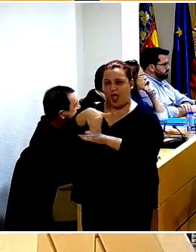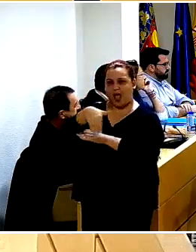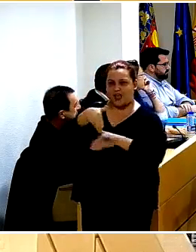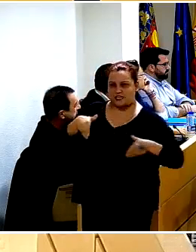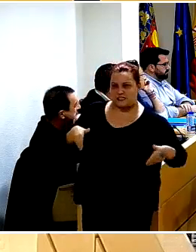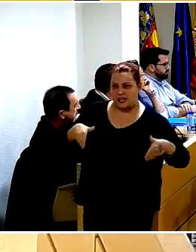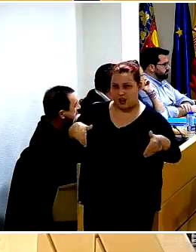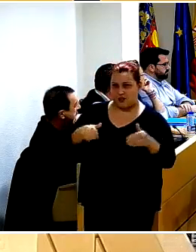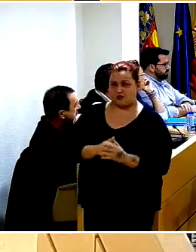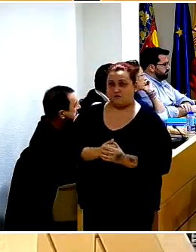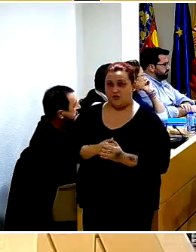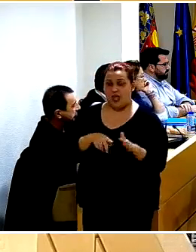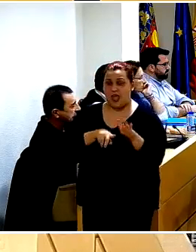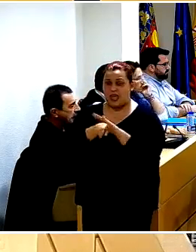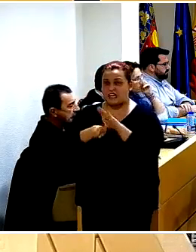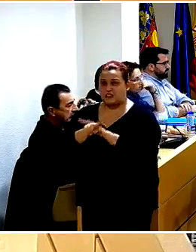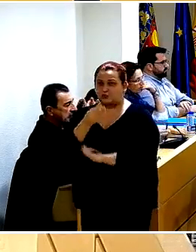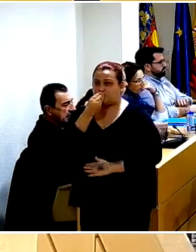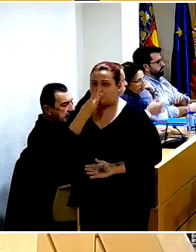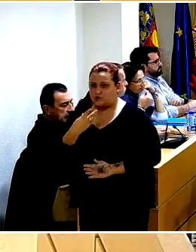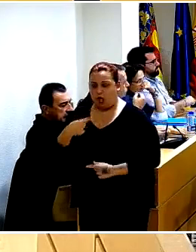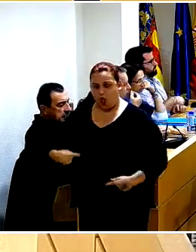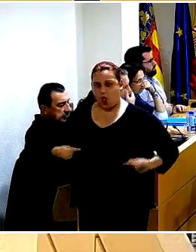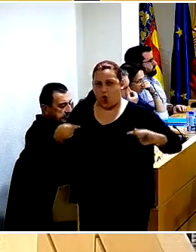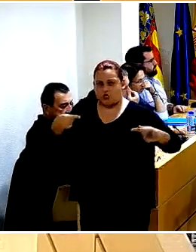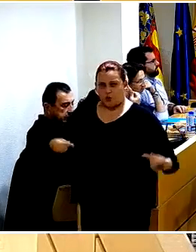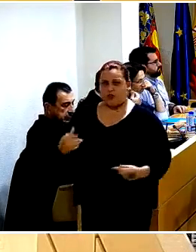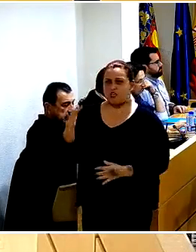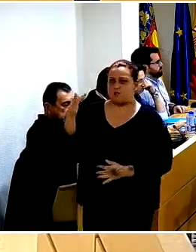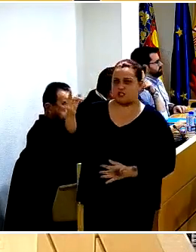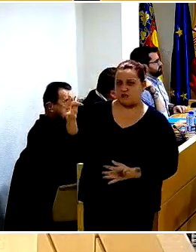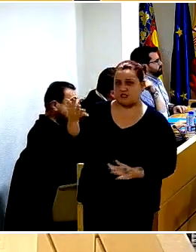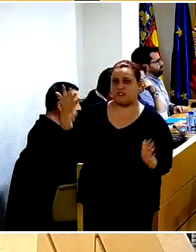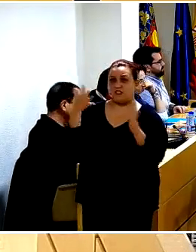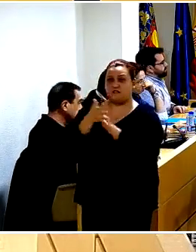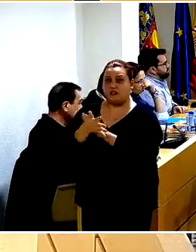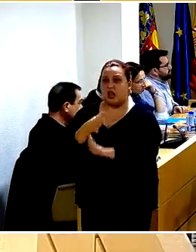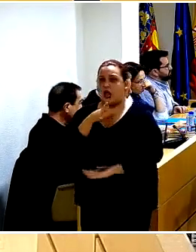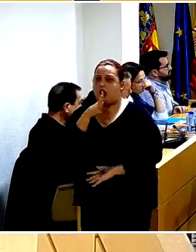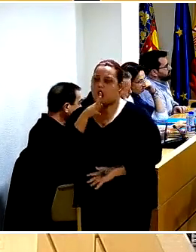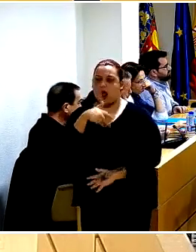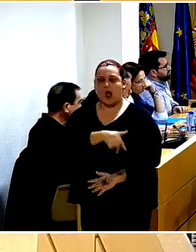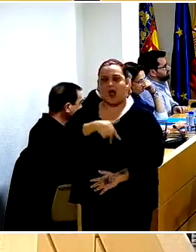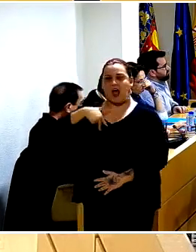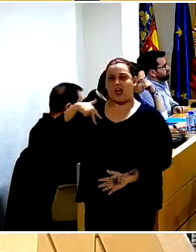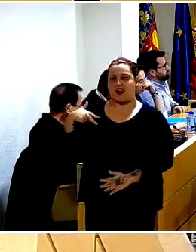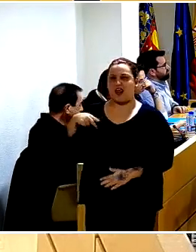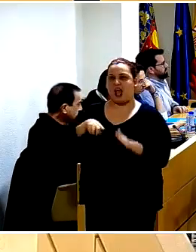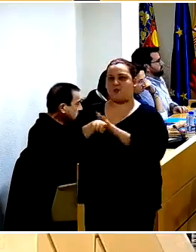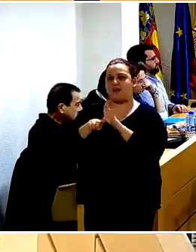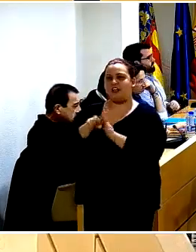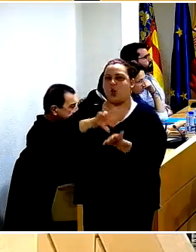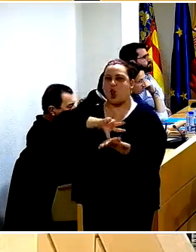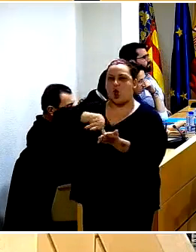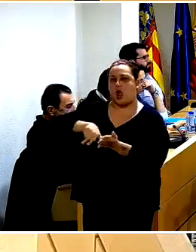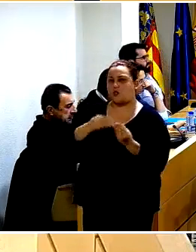bona gestió té els seus fruits. Hem aconseguit consolidar un estalvi general en la nostra administració local.